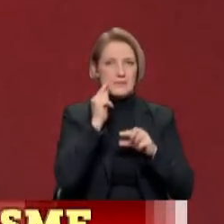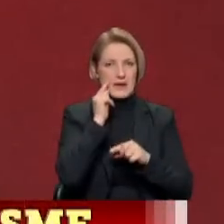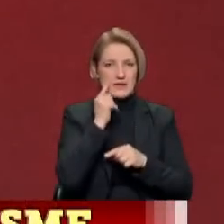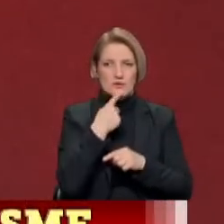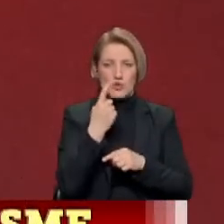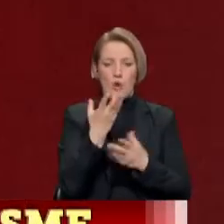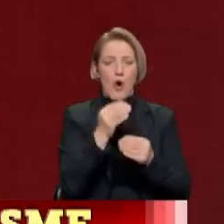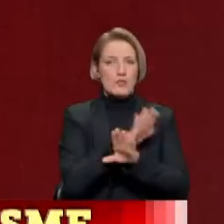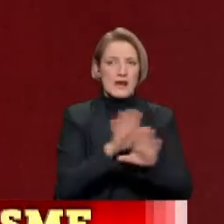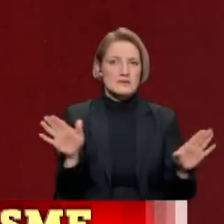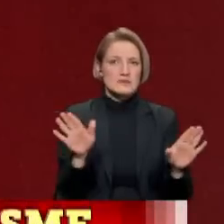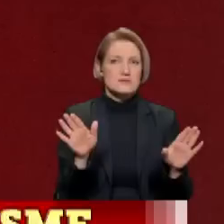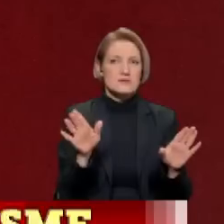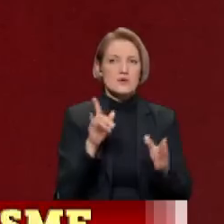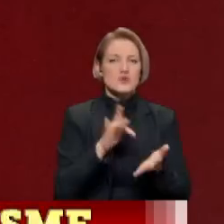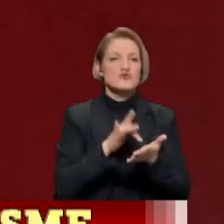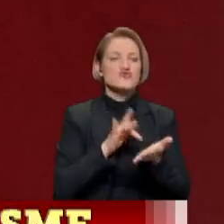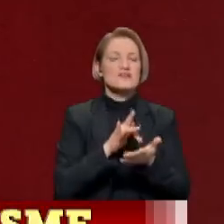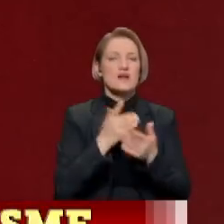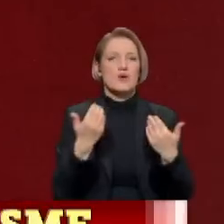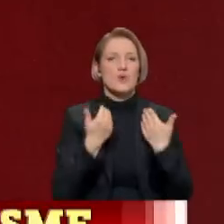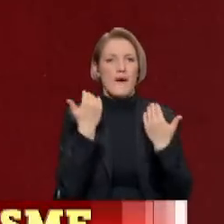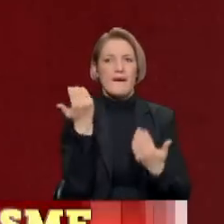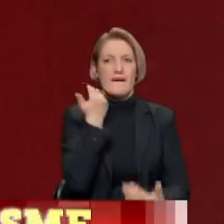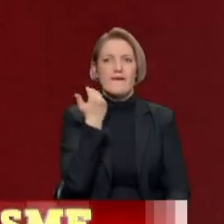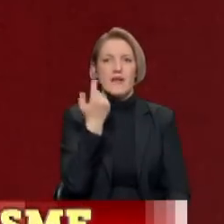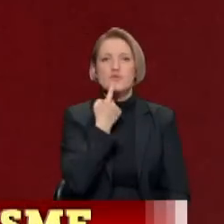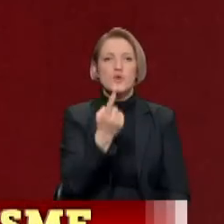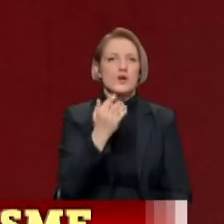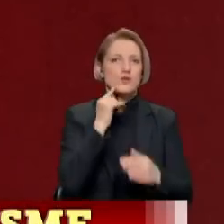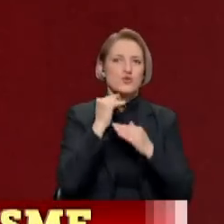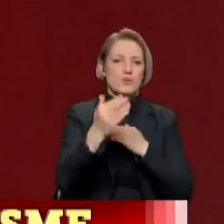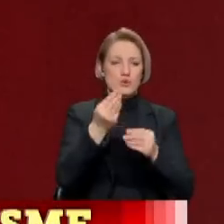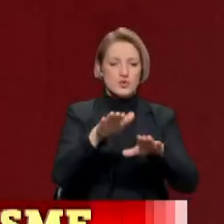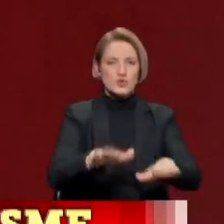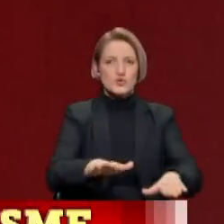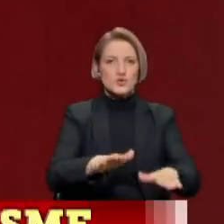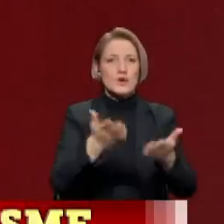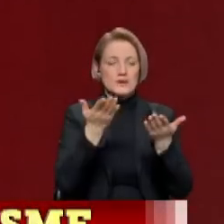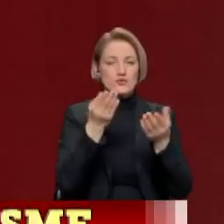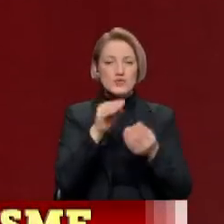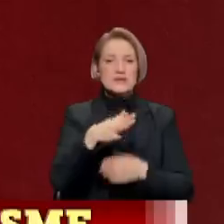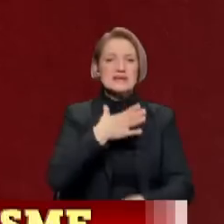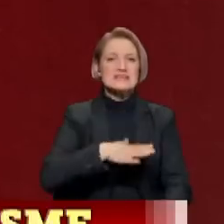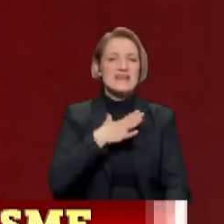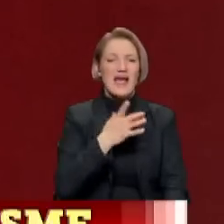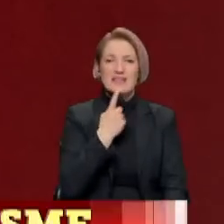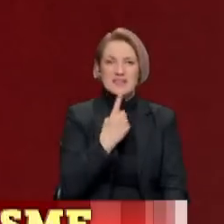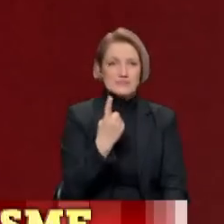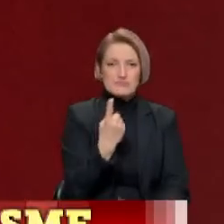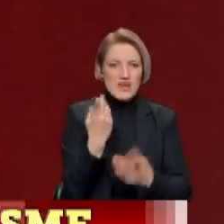Tabii olmaz hukukta böyle bir şey. Ceza hukukunda da olmaz. Yalan söylüyorlar topluma. Küçük çocuğun rızası diye bir şey kabul